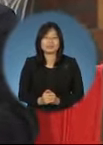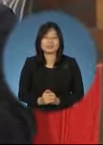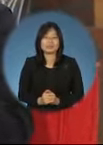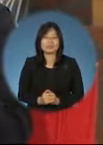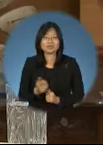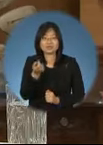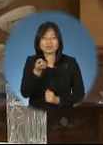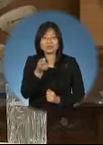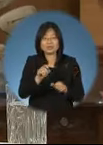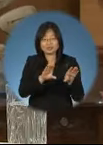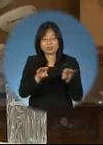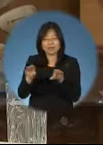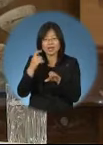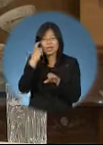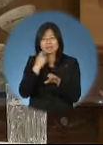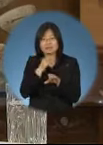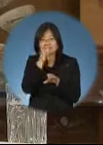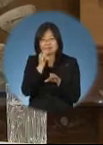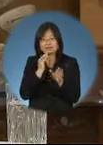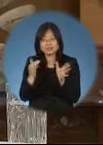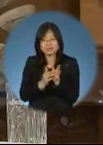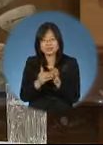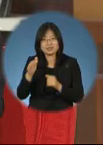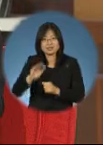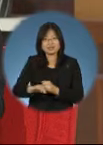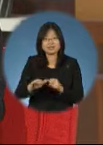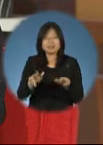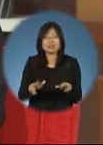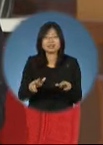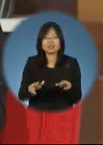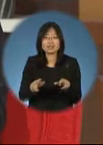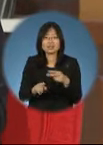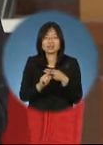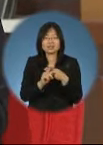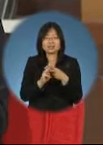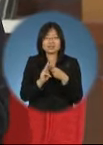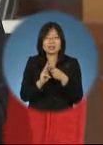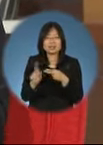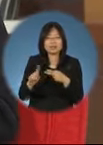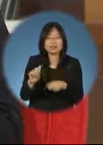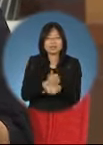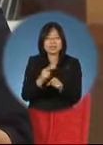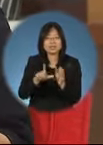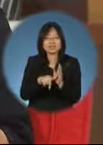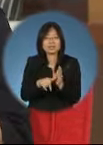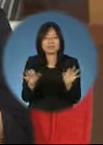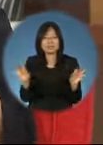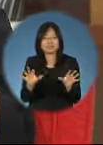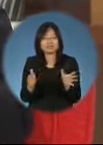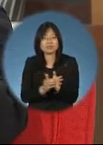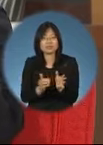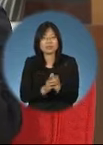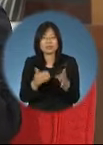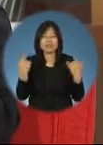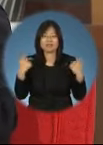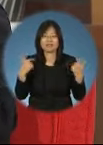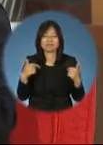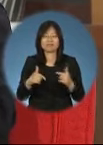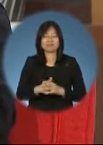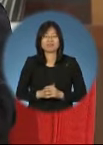조금 이게... 유연하다는 건 느꼈는데. 그게 이제 중학교 뭐 다닐 때 뿐이고. 그 다음은 이제 항상